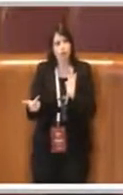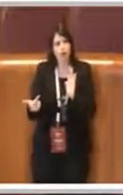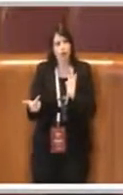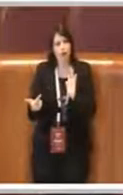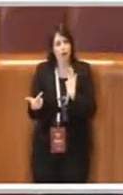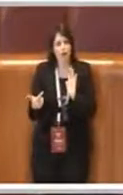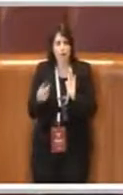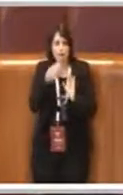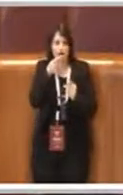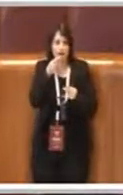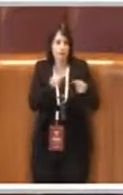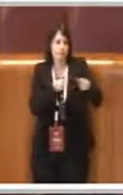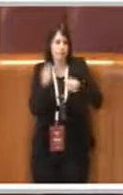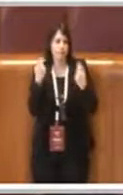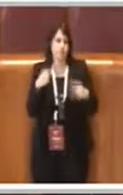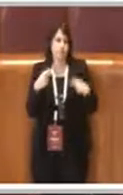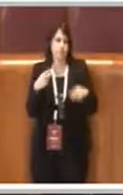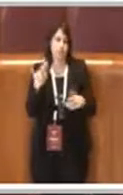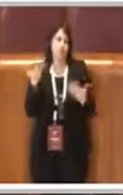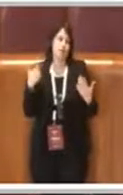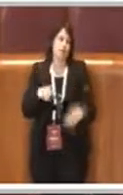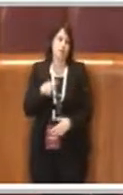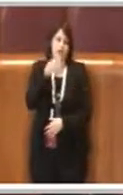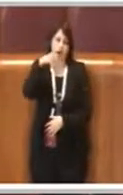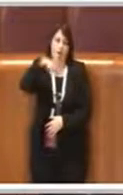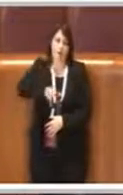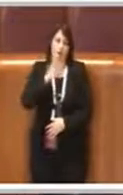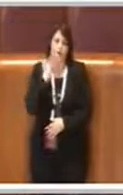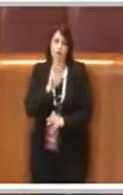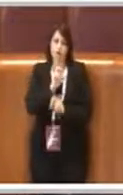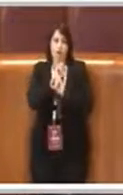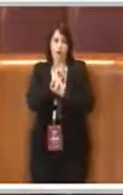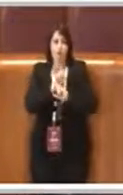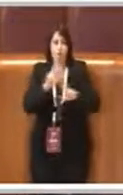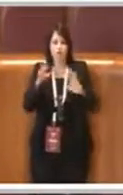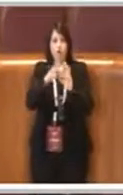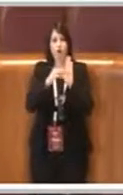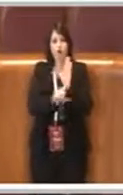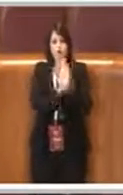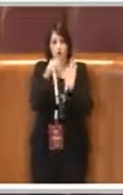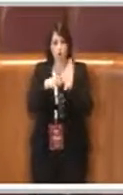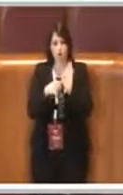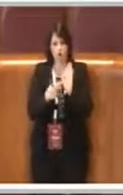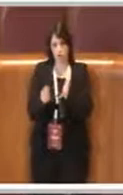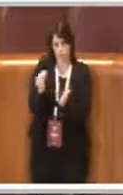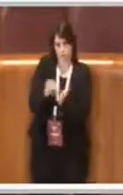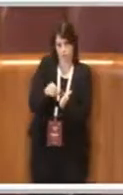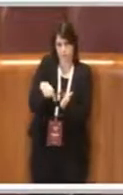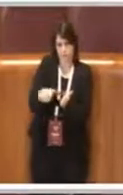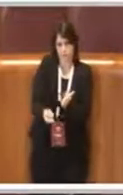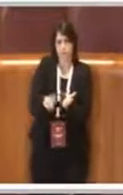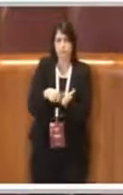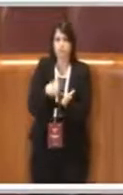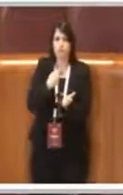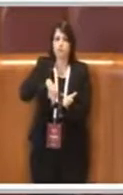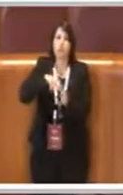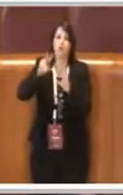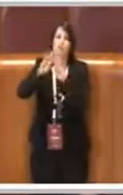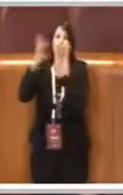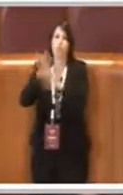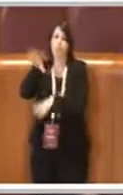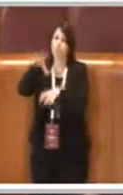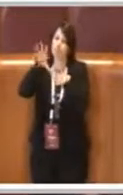giorno, che quindi faccio un intervento unico senza voler tediare, un ordine del giorno dove impegniamo la Giunta